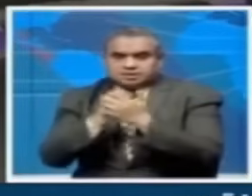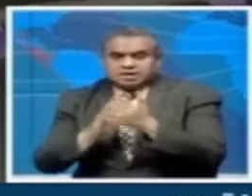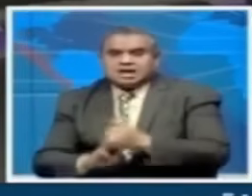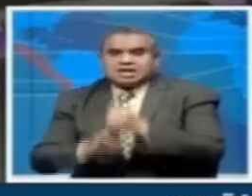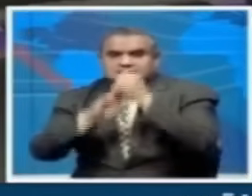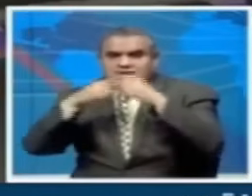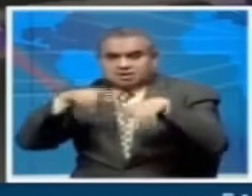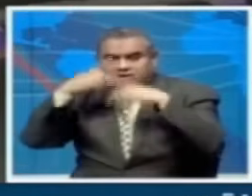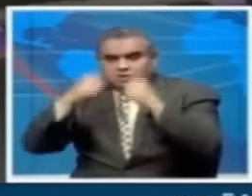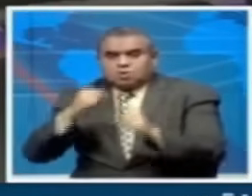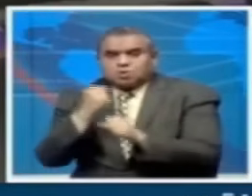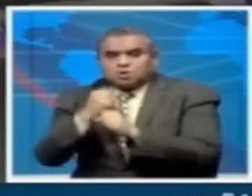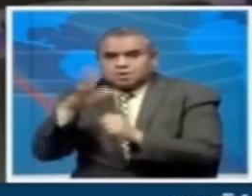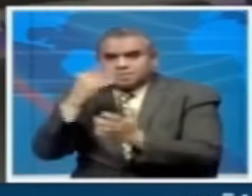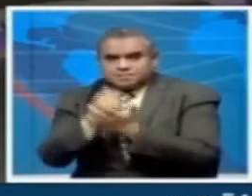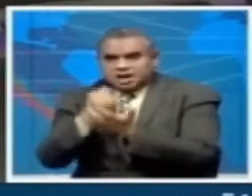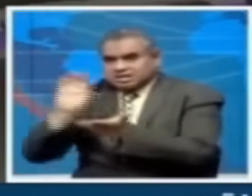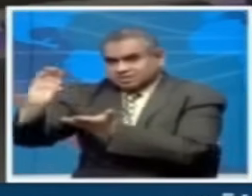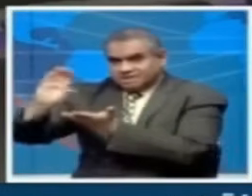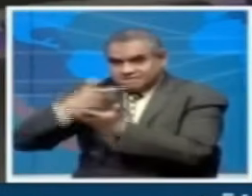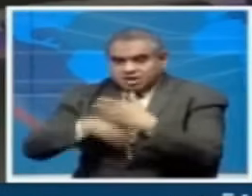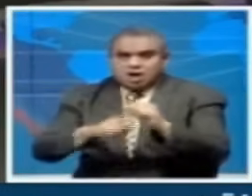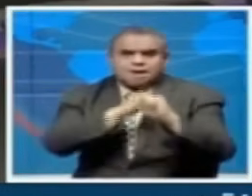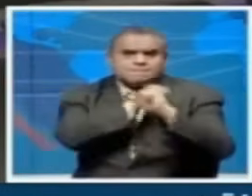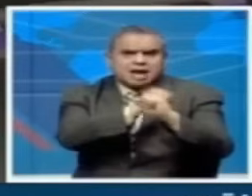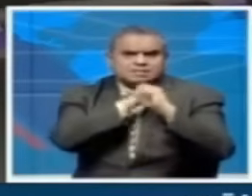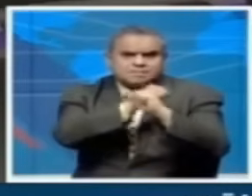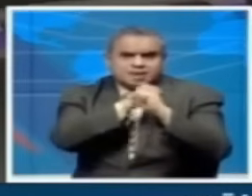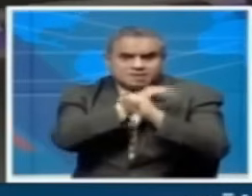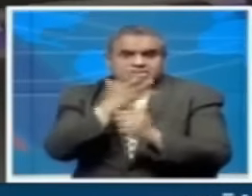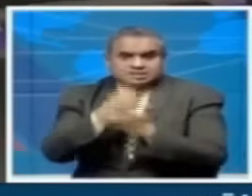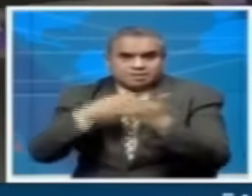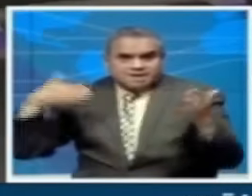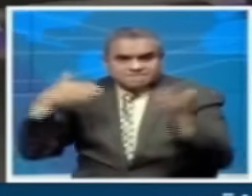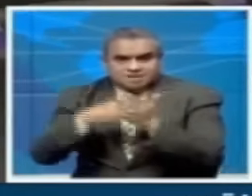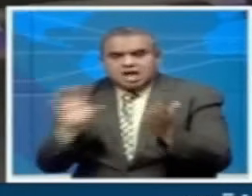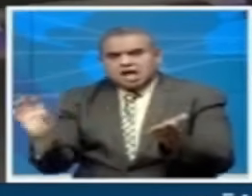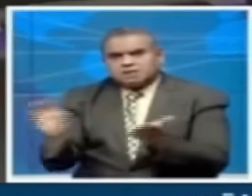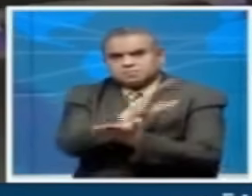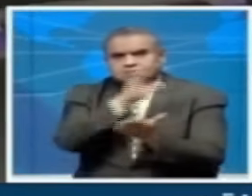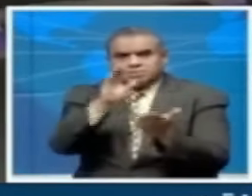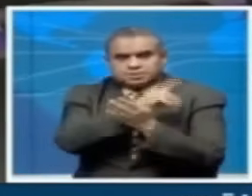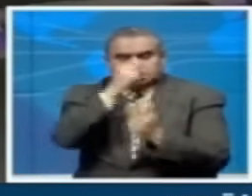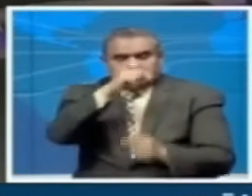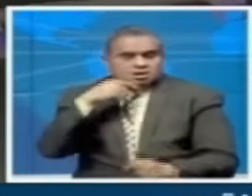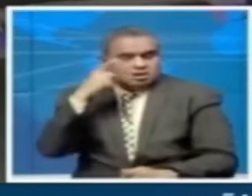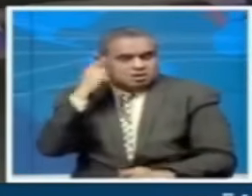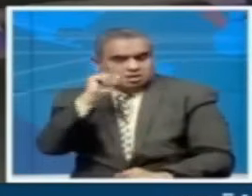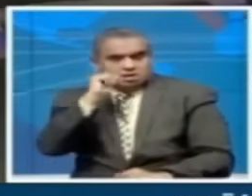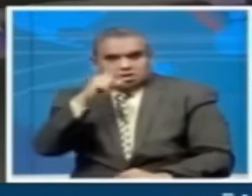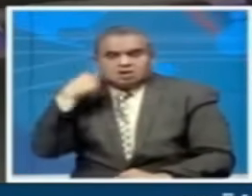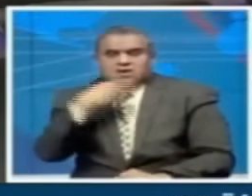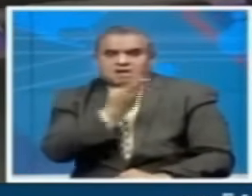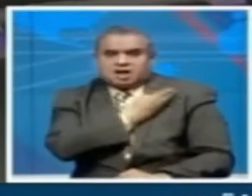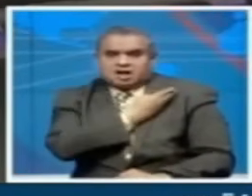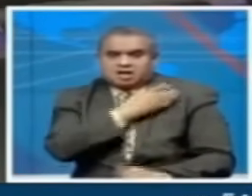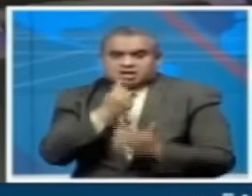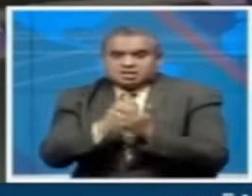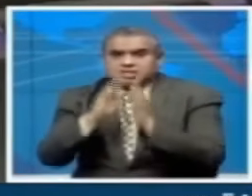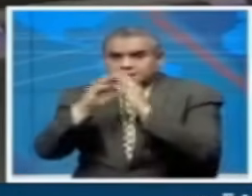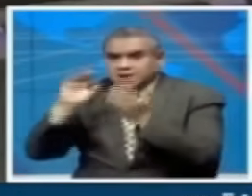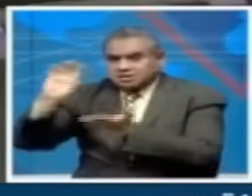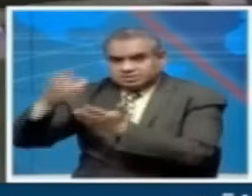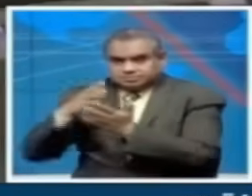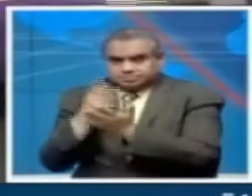الوطني للعمل الأهلي والتنموي في القاهرة، والتي تعبر عن كافة محافظات جمهورية مصر العربية